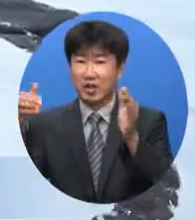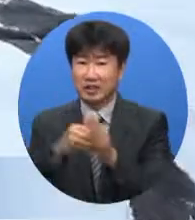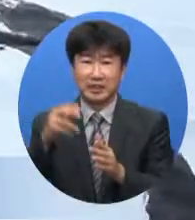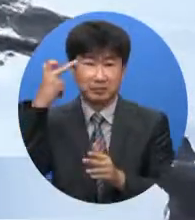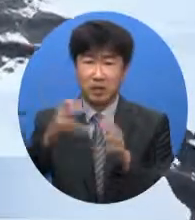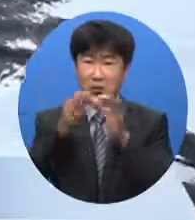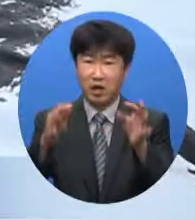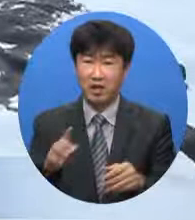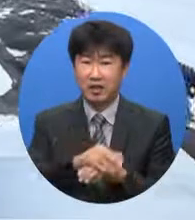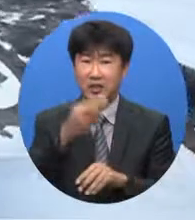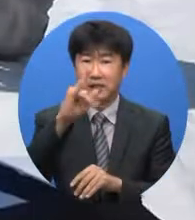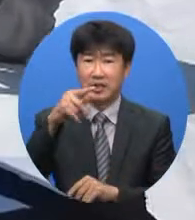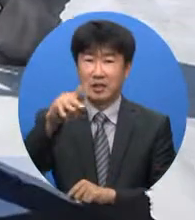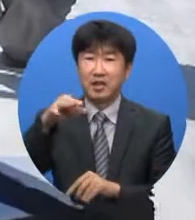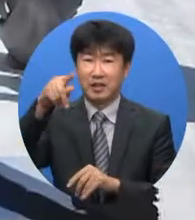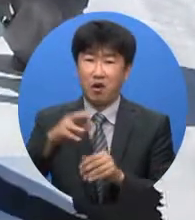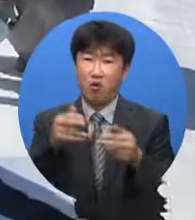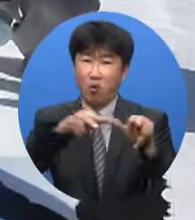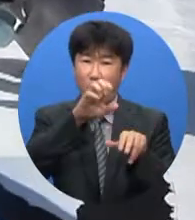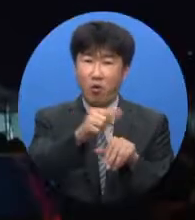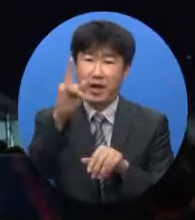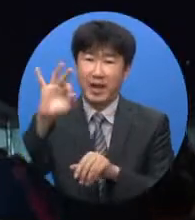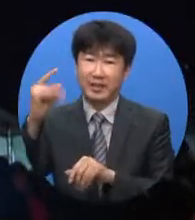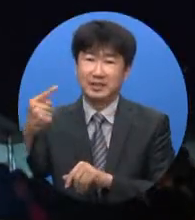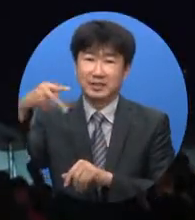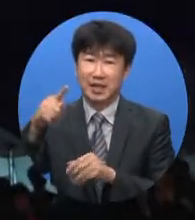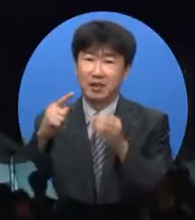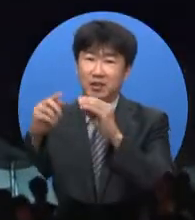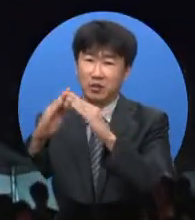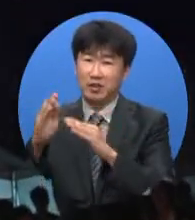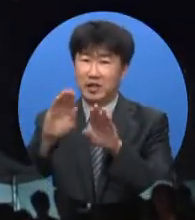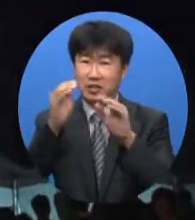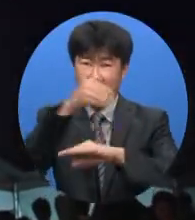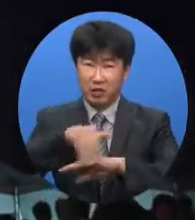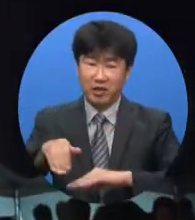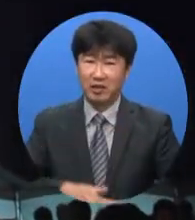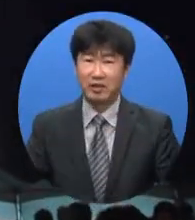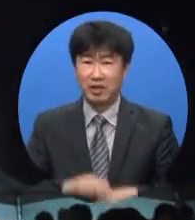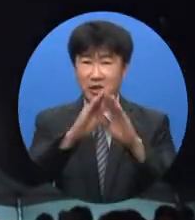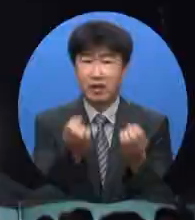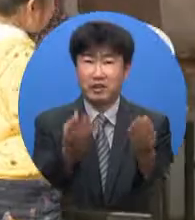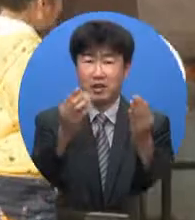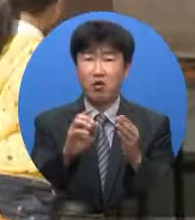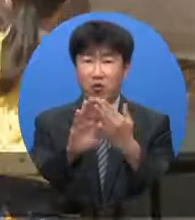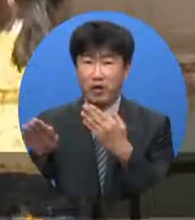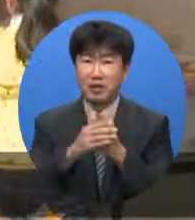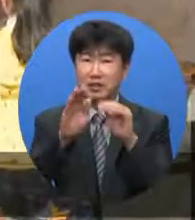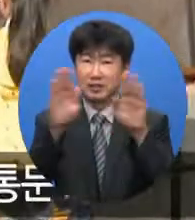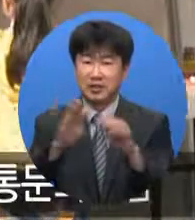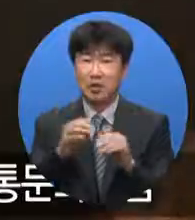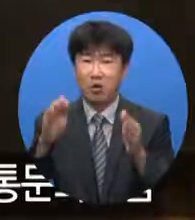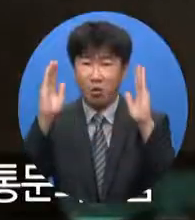11월 5일까지 17일간 대장경 테마파크와 해인사 일원에서 개최됩니다. 합천군은 개 폐막식을